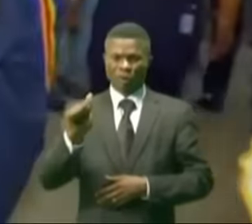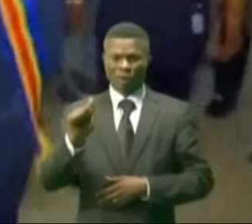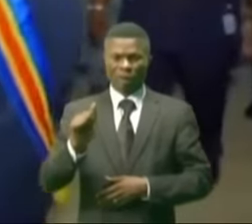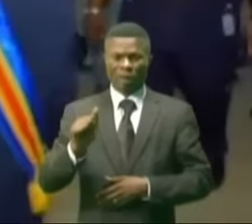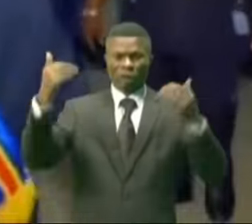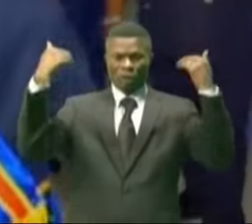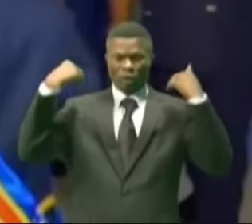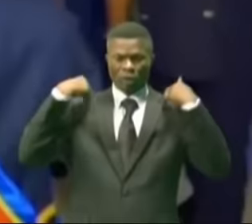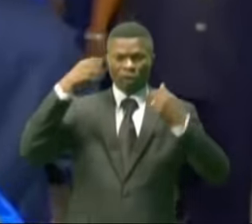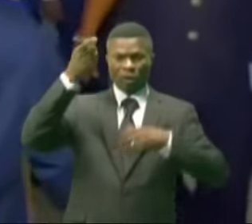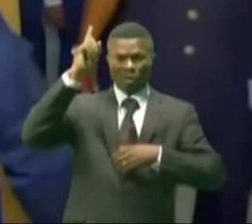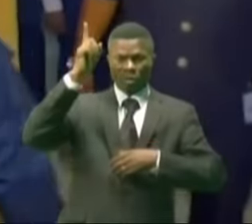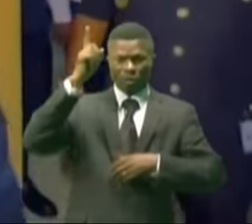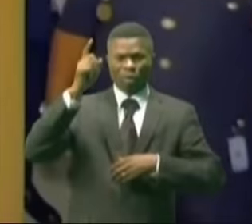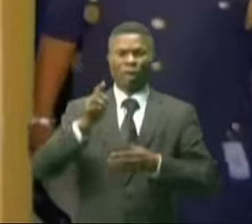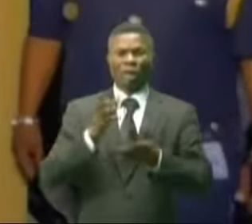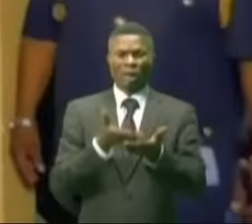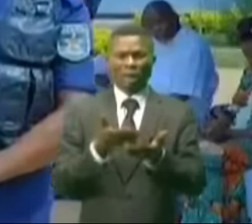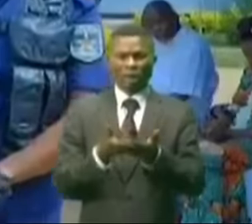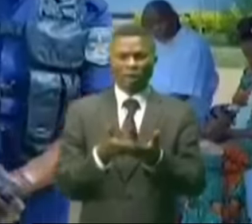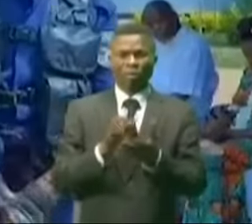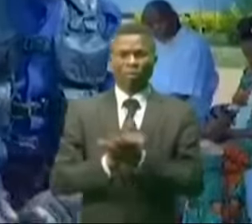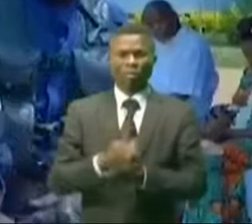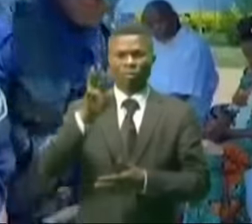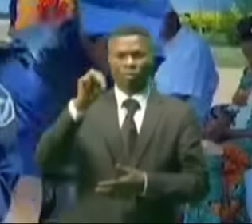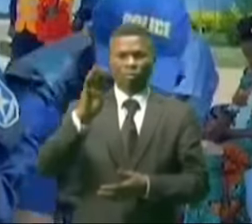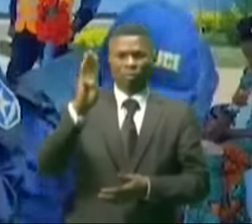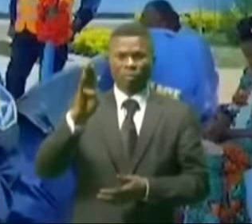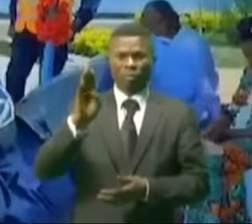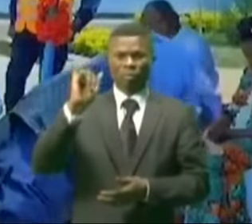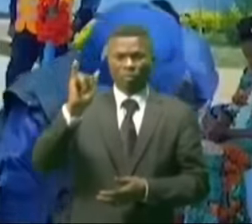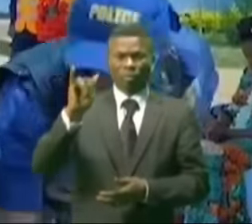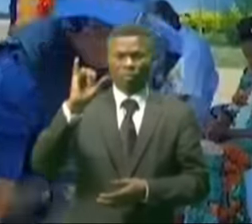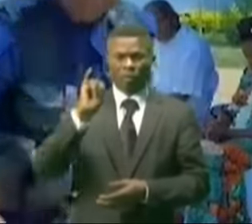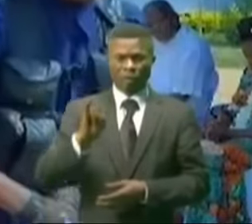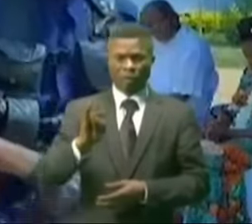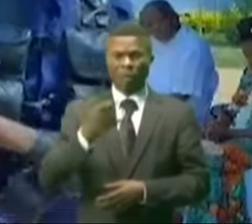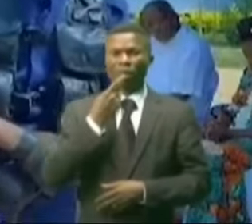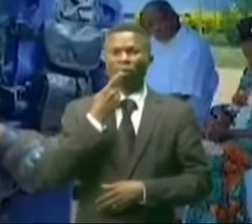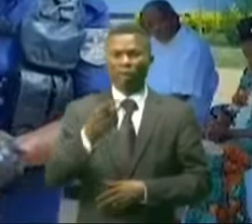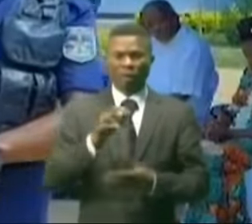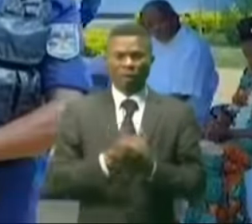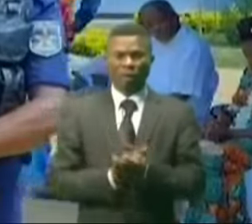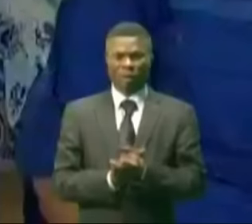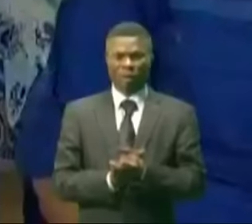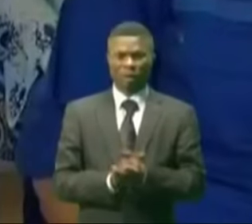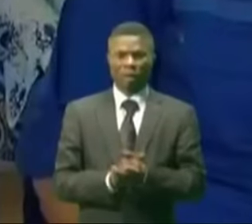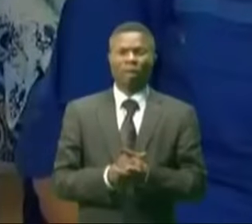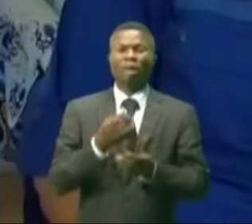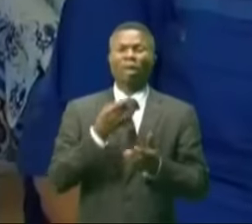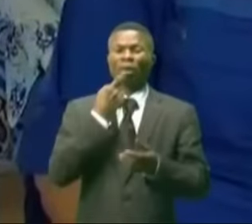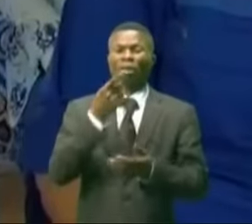supérieur principal, Mbouy Kolabosko. Le bâtiment se trouve. Les plafonds,